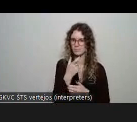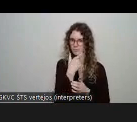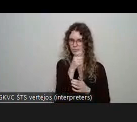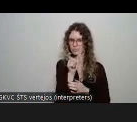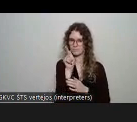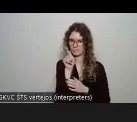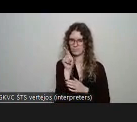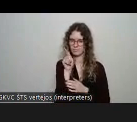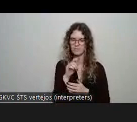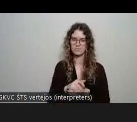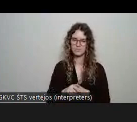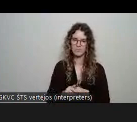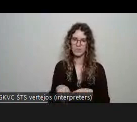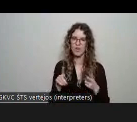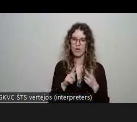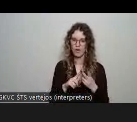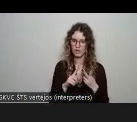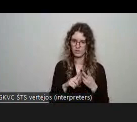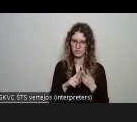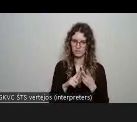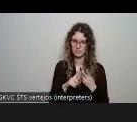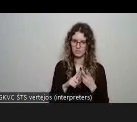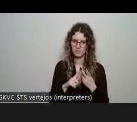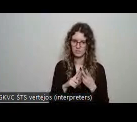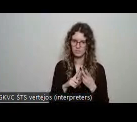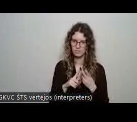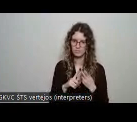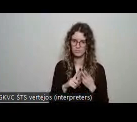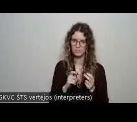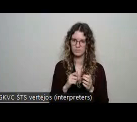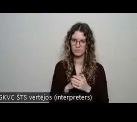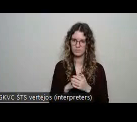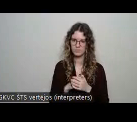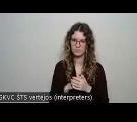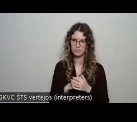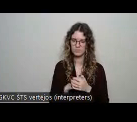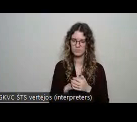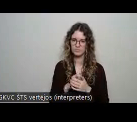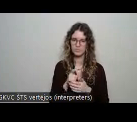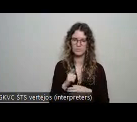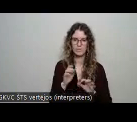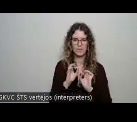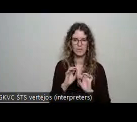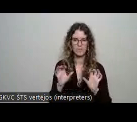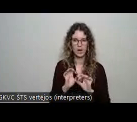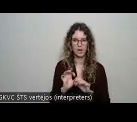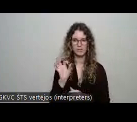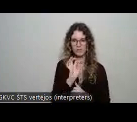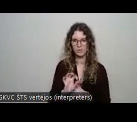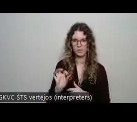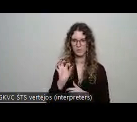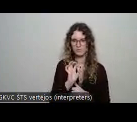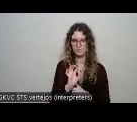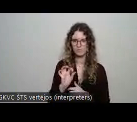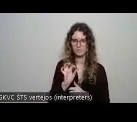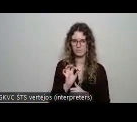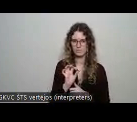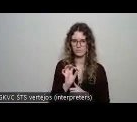antra, ji kalba apie tai, kaip kokia yra